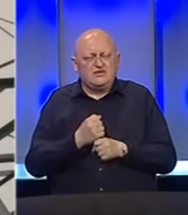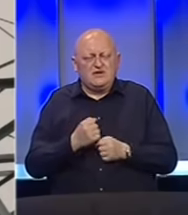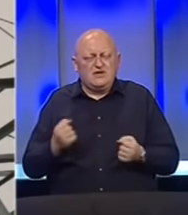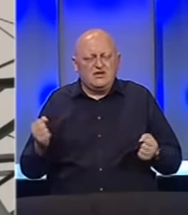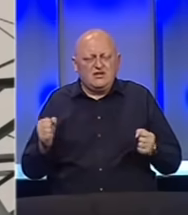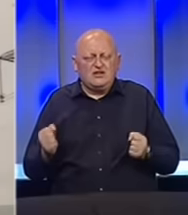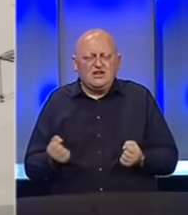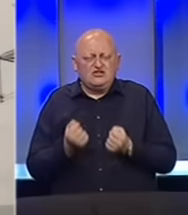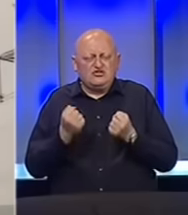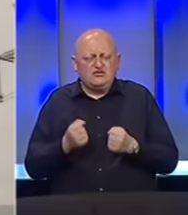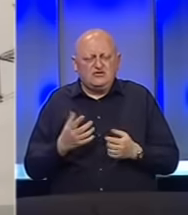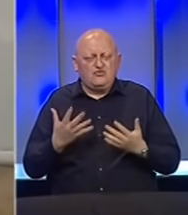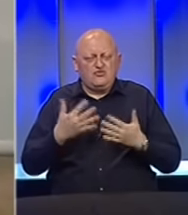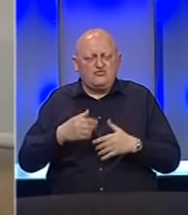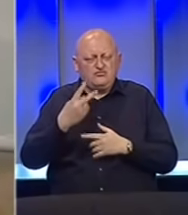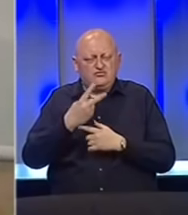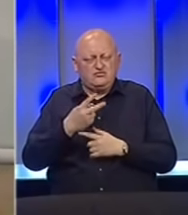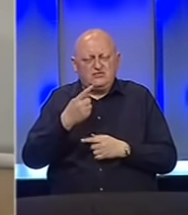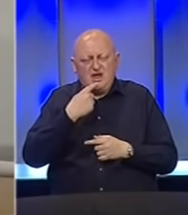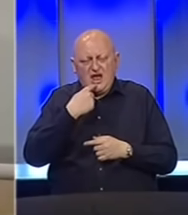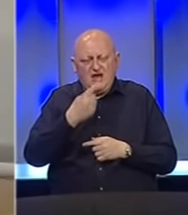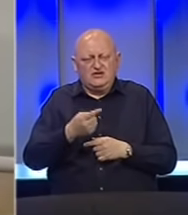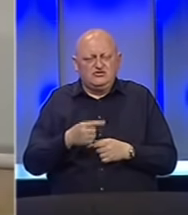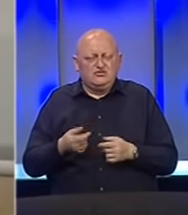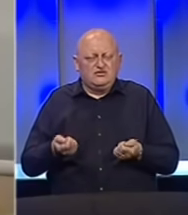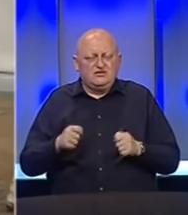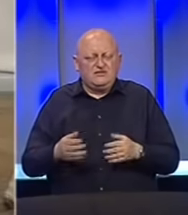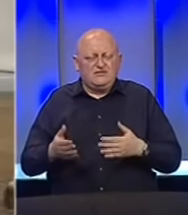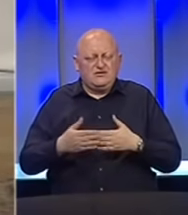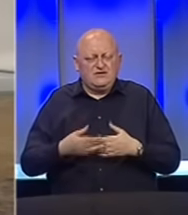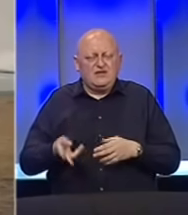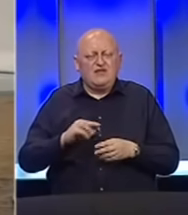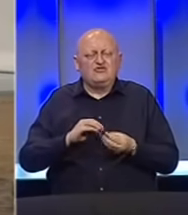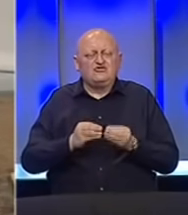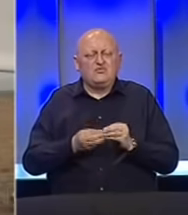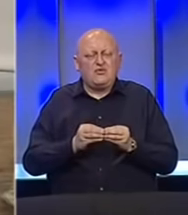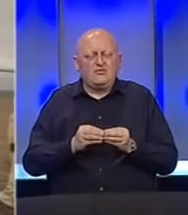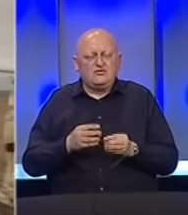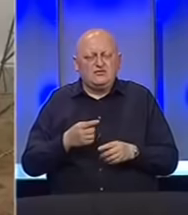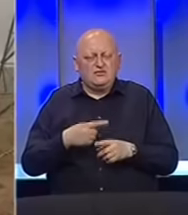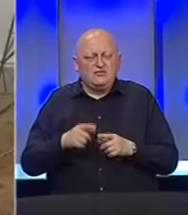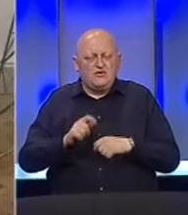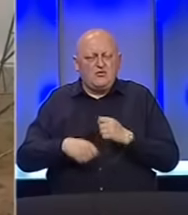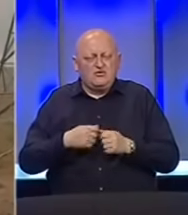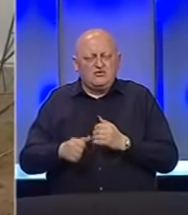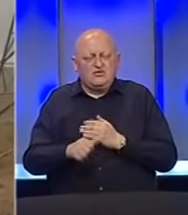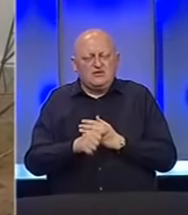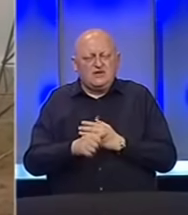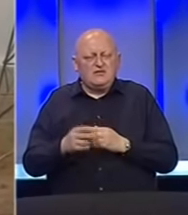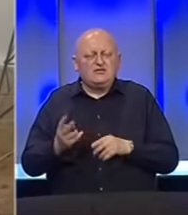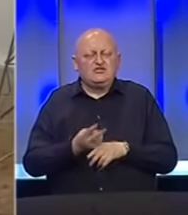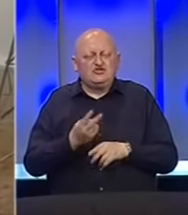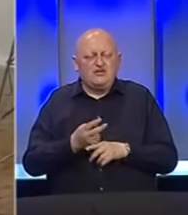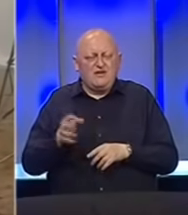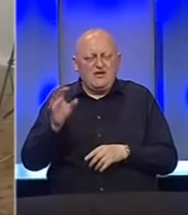veoma otežani. U kompaniji Elnos Group ističu da je zatvaranje granica najveći problem i izazov za poslovanje u 11 evropskih